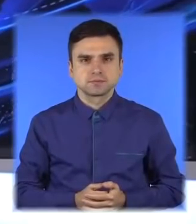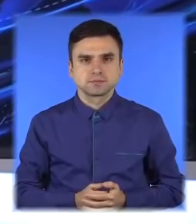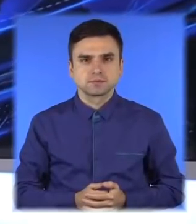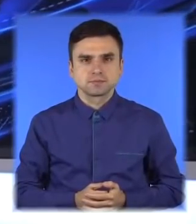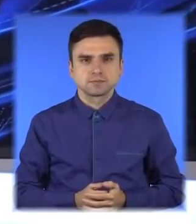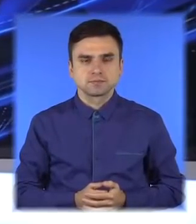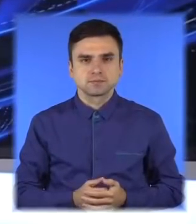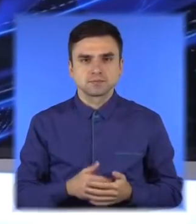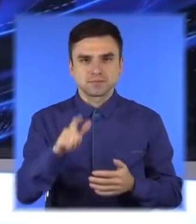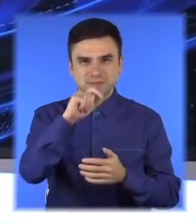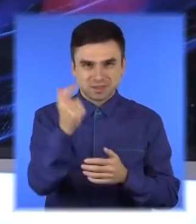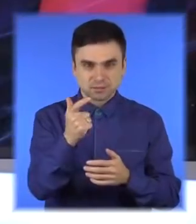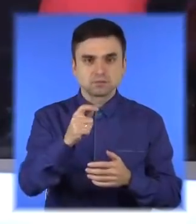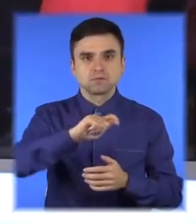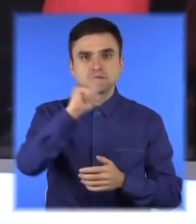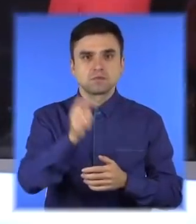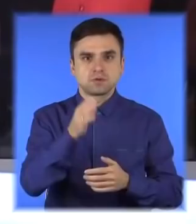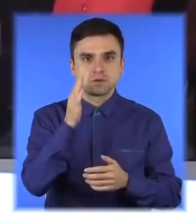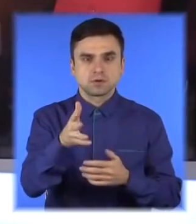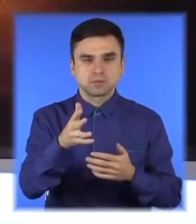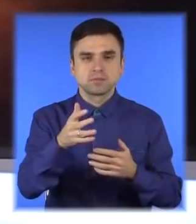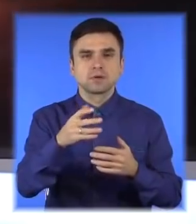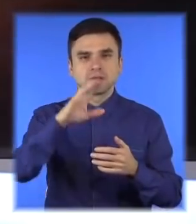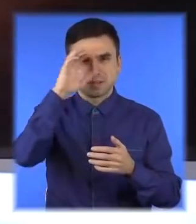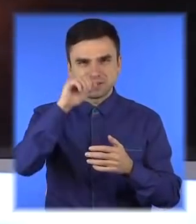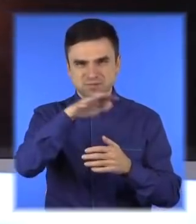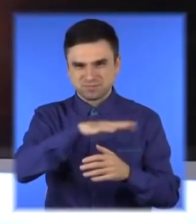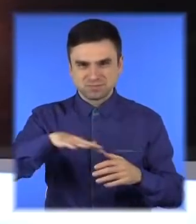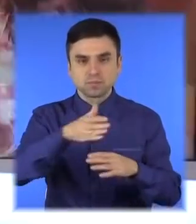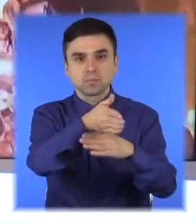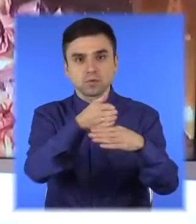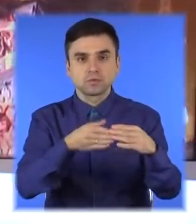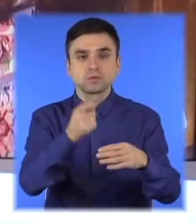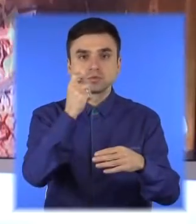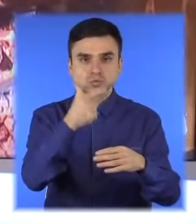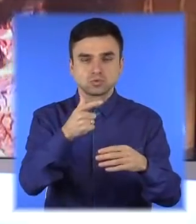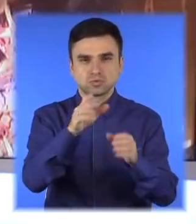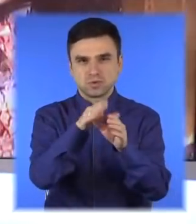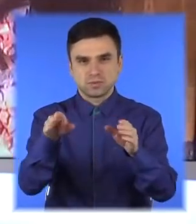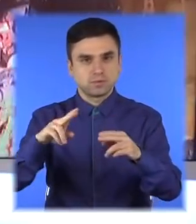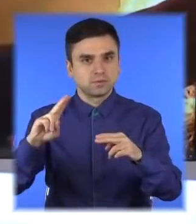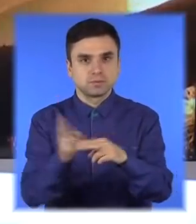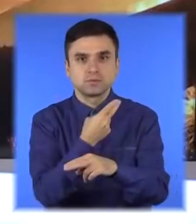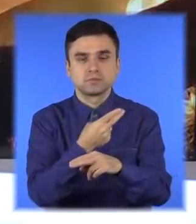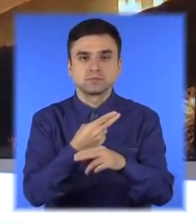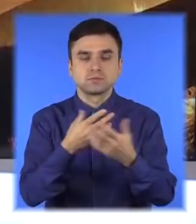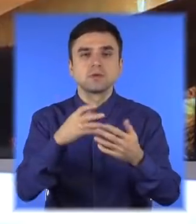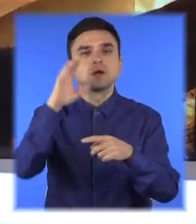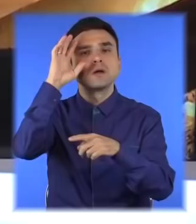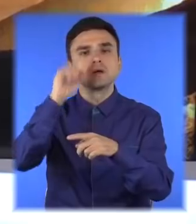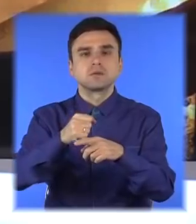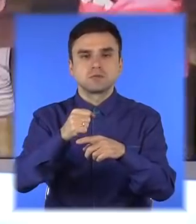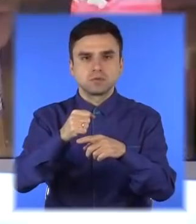Болдинська. Війна за газ. Половина Кривого Рогу ледь не залишилася без опалення. Криворіжгаз відмовлявся пускати блакитне